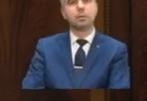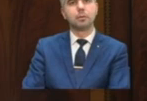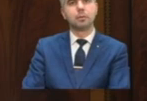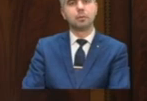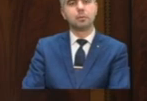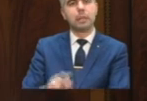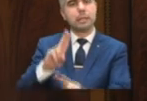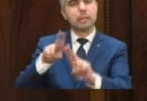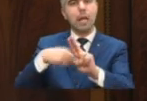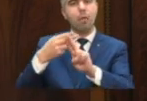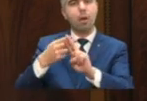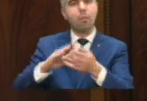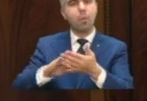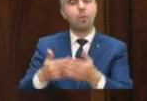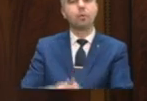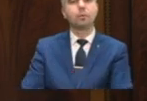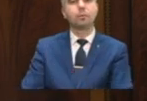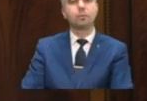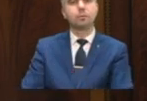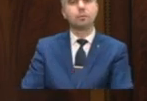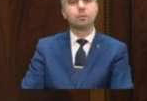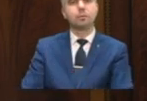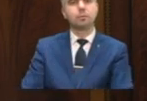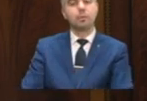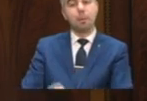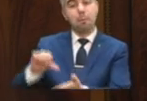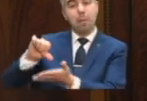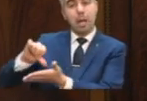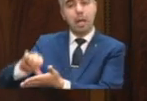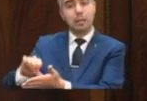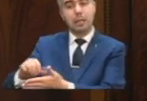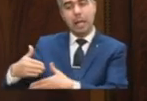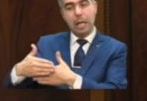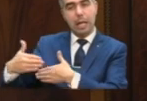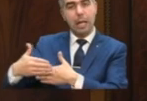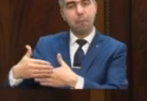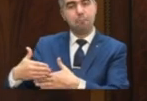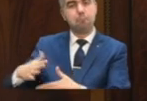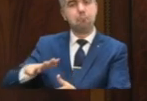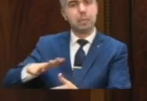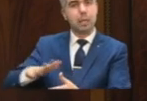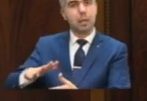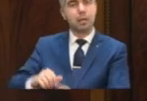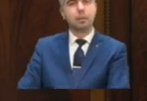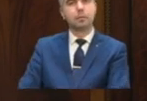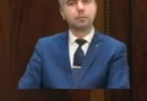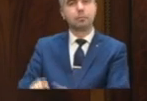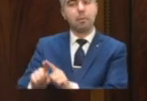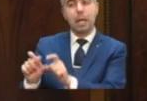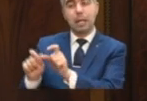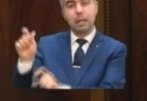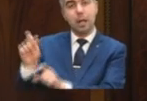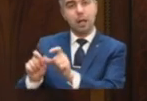القبه المباركه، وكنقولوا بان المراكز السعيده هي ايضا حل باش ديك الناس اللي غيهبطوا